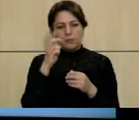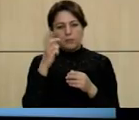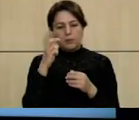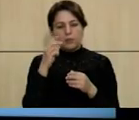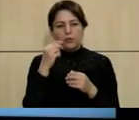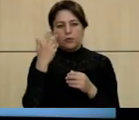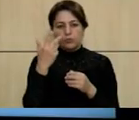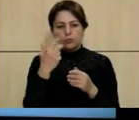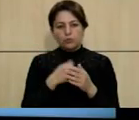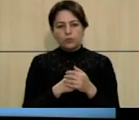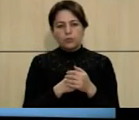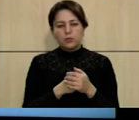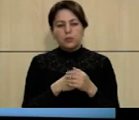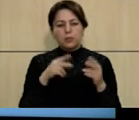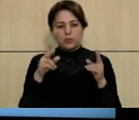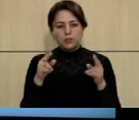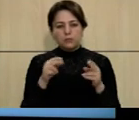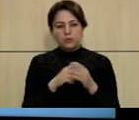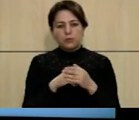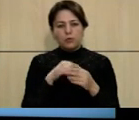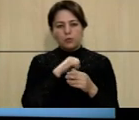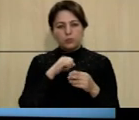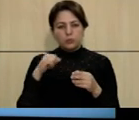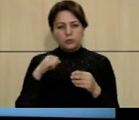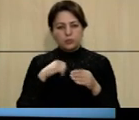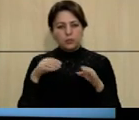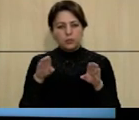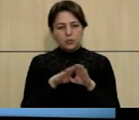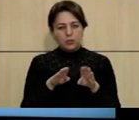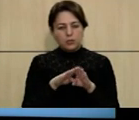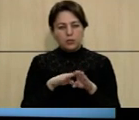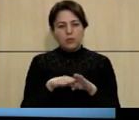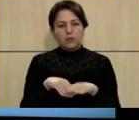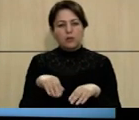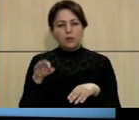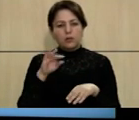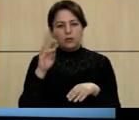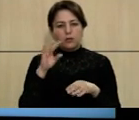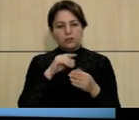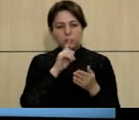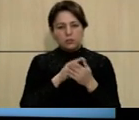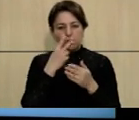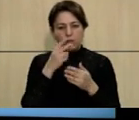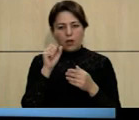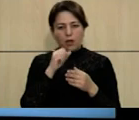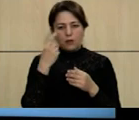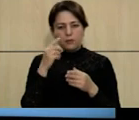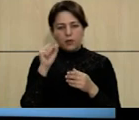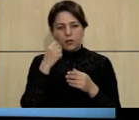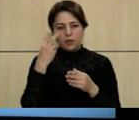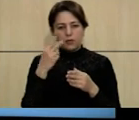B3 kesmalarining o'zaro tengligini, ya'ni shartga ko'ra A1,